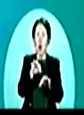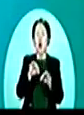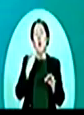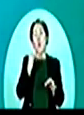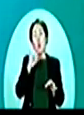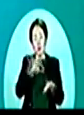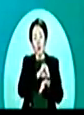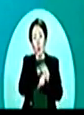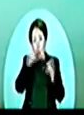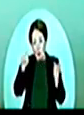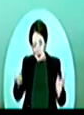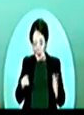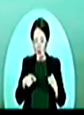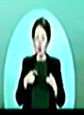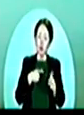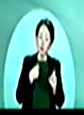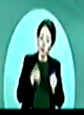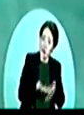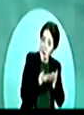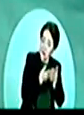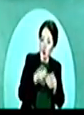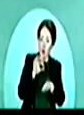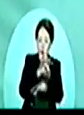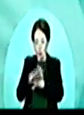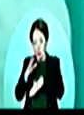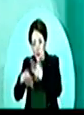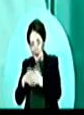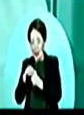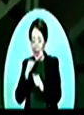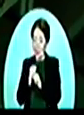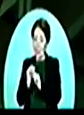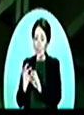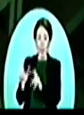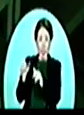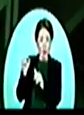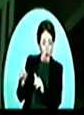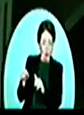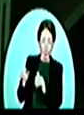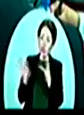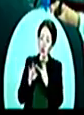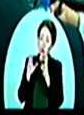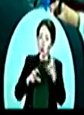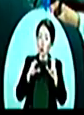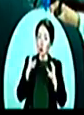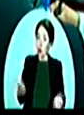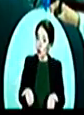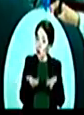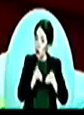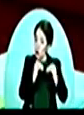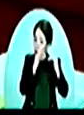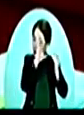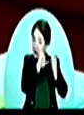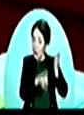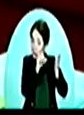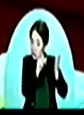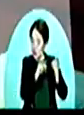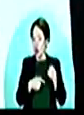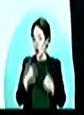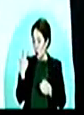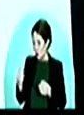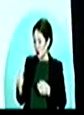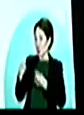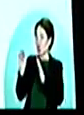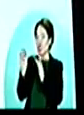сонгон шалгуулагч урмыг шинжлэн үйл ажиллагаа ажлын арга барилаа сайжруулж жижиг дунд үйлдвэрийг хөгжүүлэх сангаас жинхэнэ жижиг